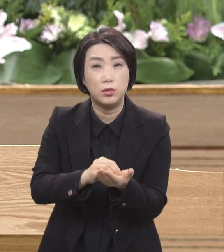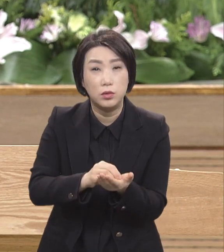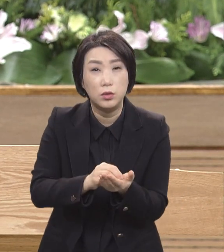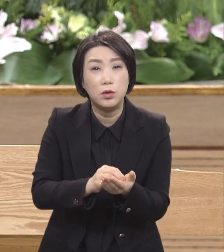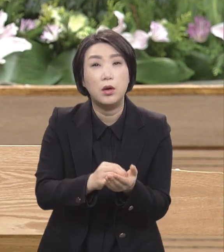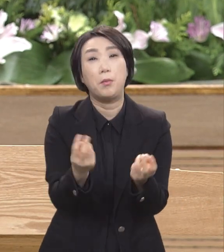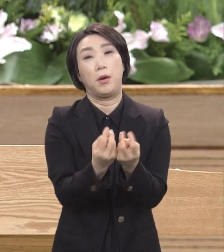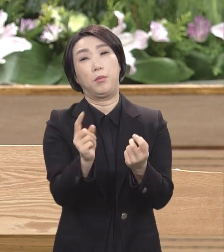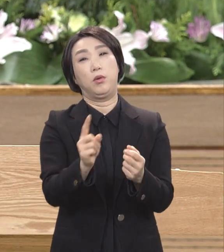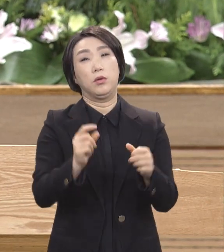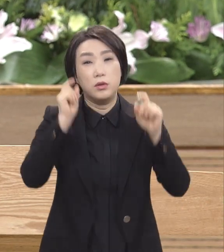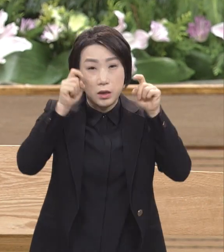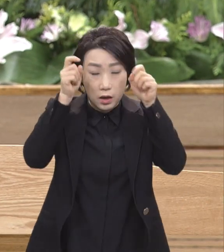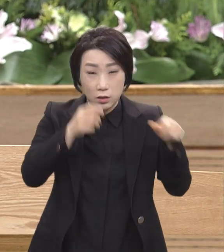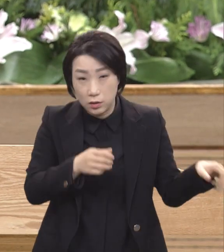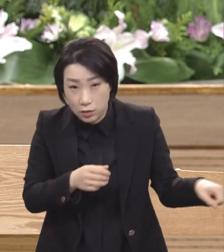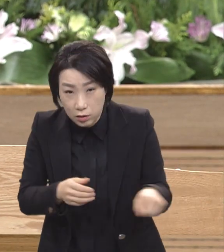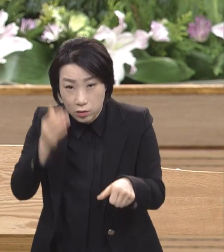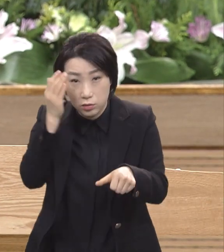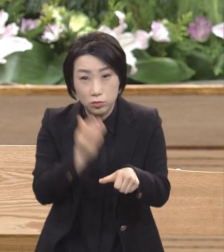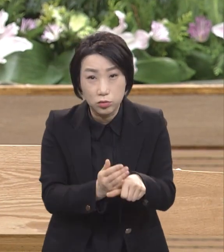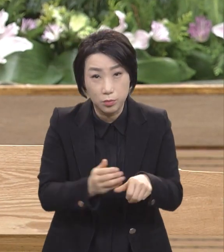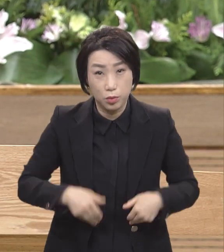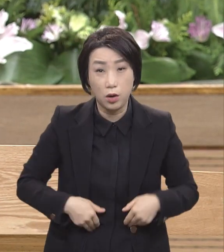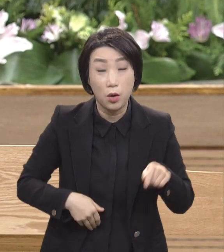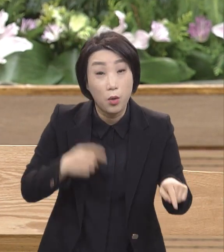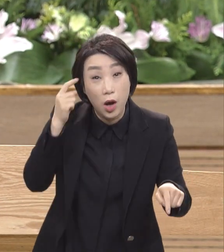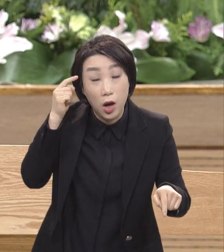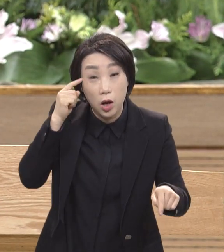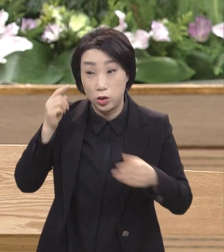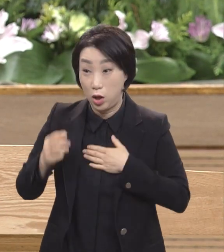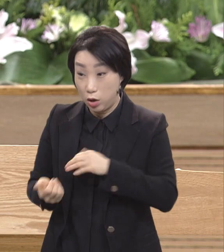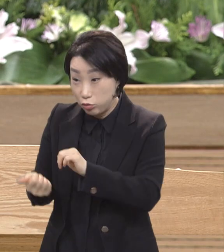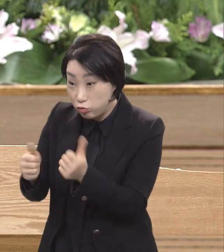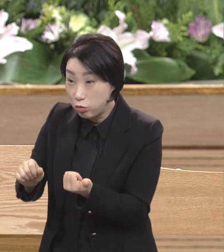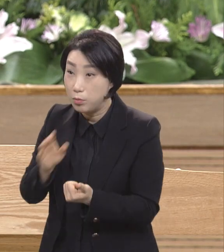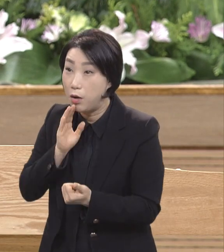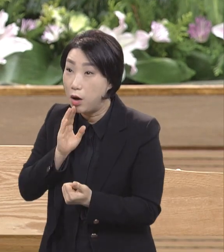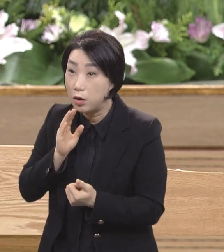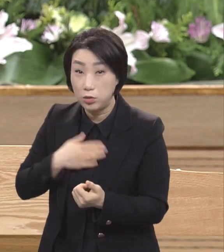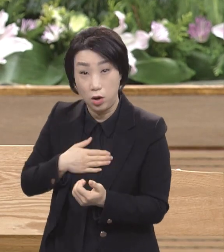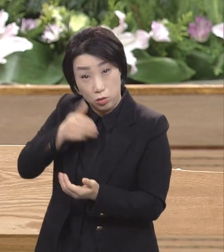죽어야 되잖아. 왜? 내가 죽어야 되는데 그 죄로.